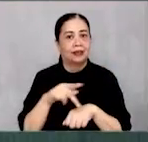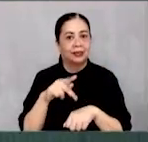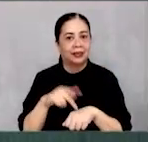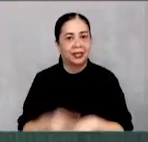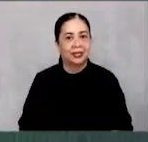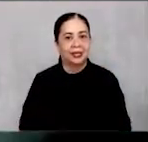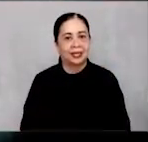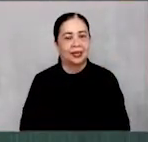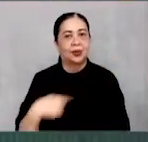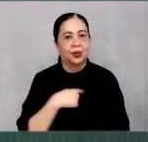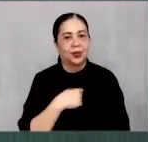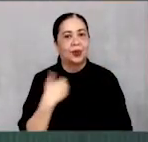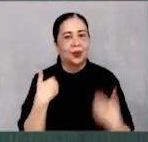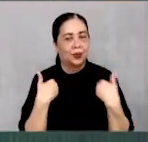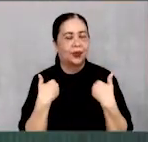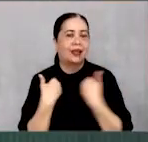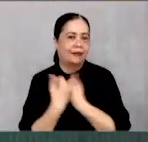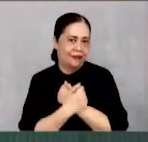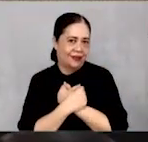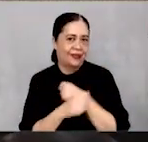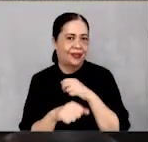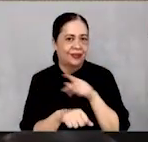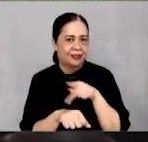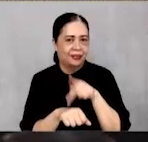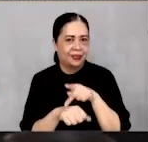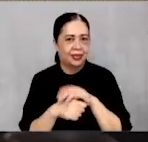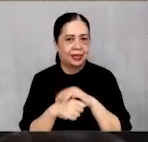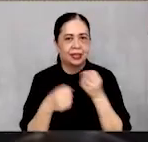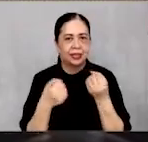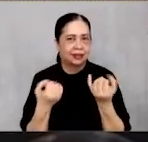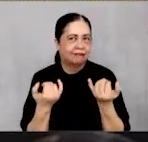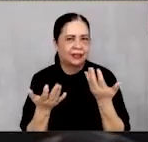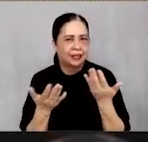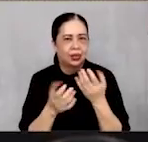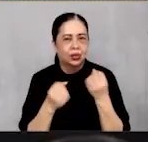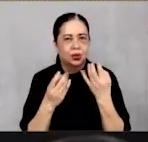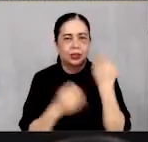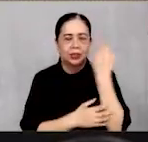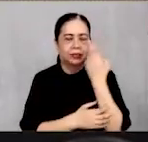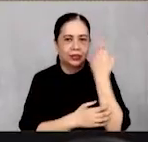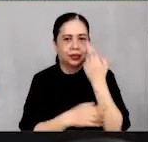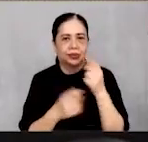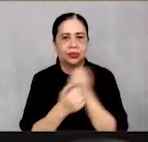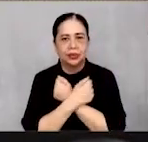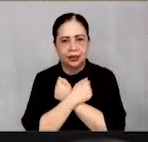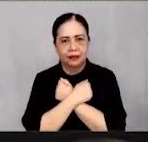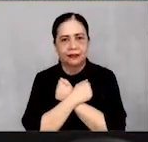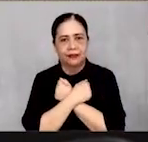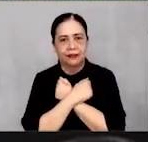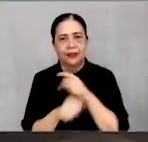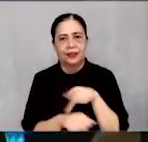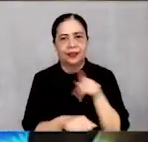We all love the Philippines. There are just so many reasons to love the